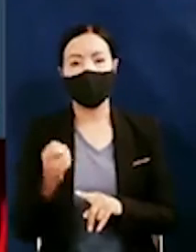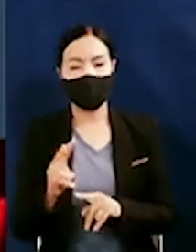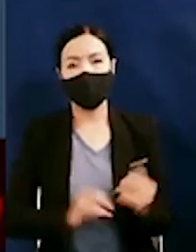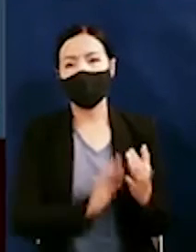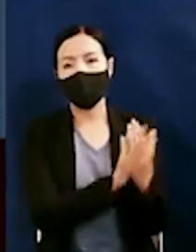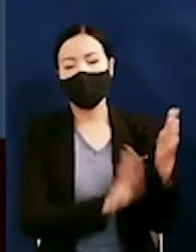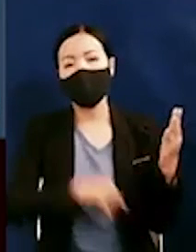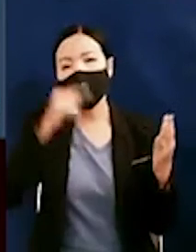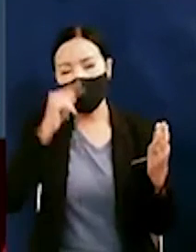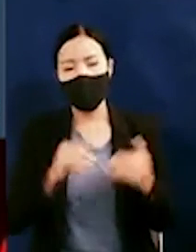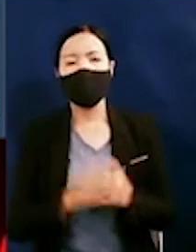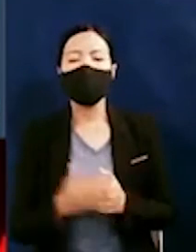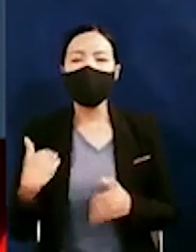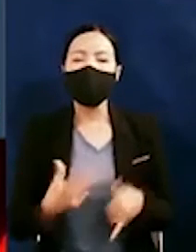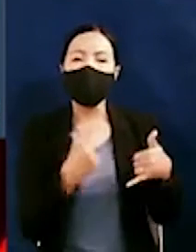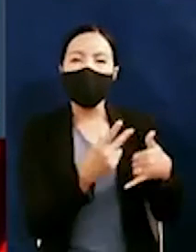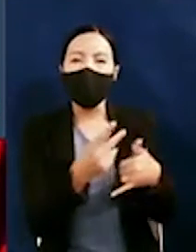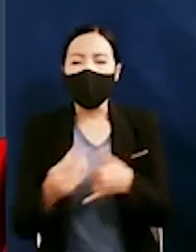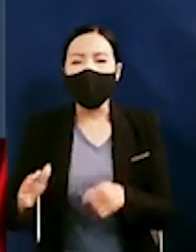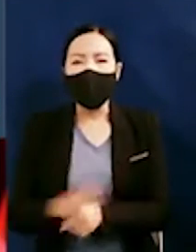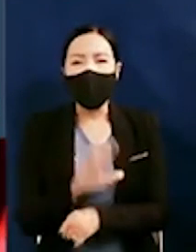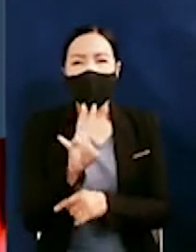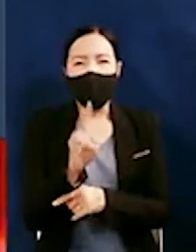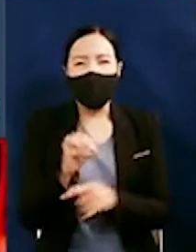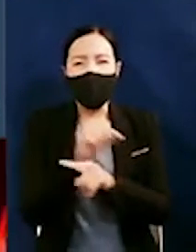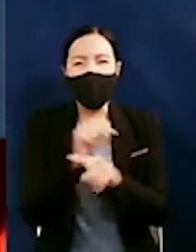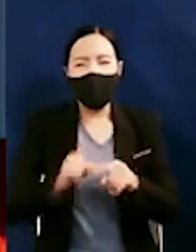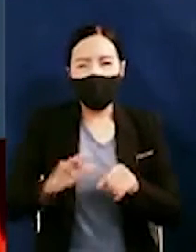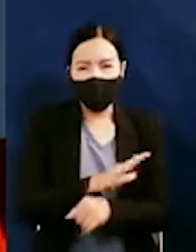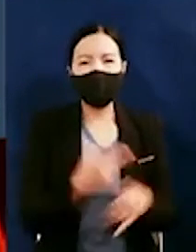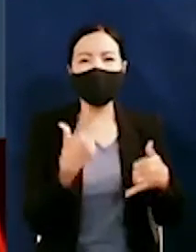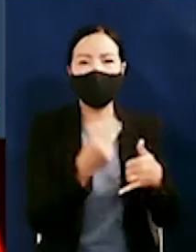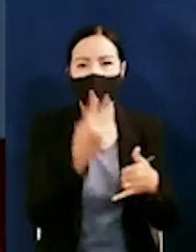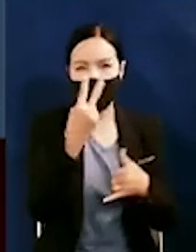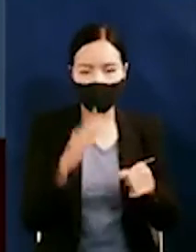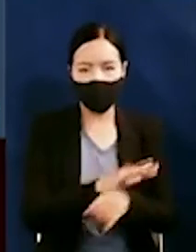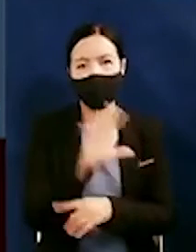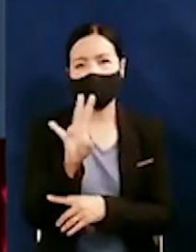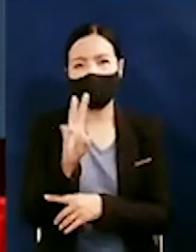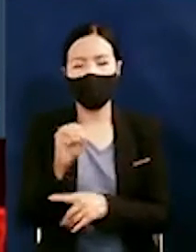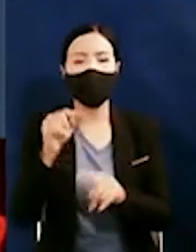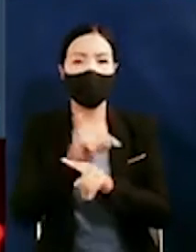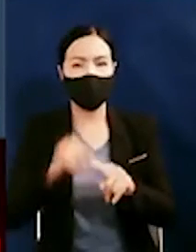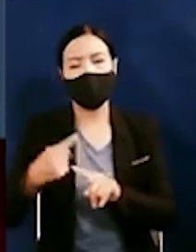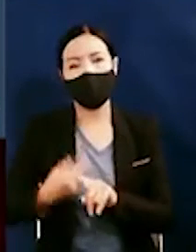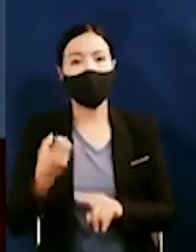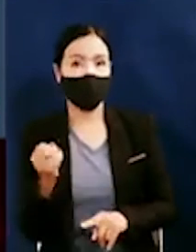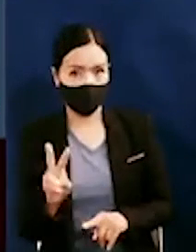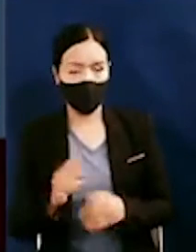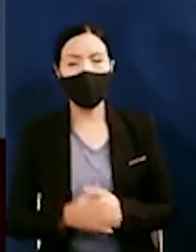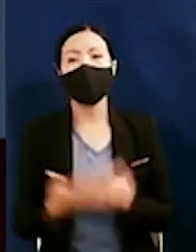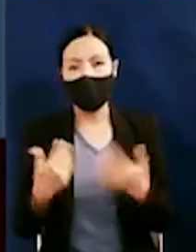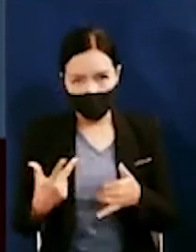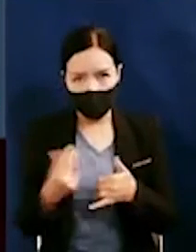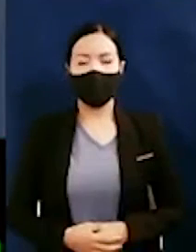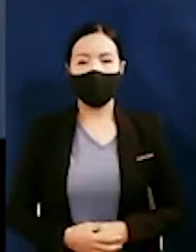ทั้งประเทศนะครับจะฉีดให้ได้ครอบคลุม 70%นะครับครบ 2เข็มนะครับแล้วก็มีส่วนที่เติมเอ่อเข็ม 3ไล่